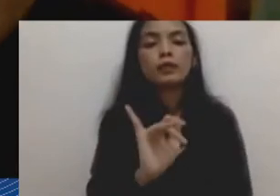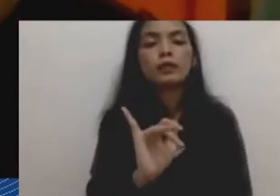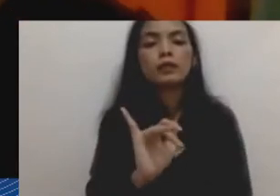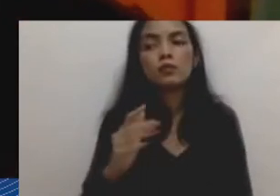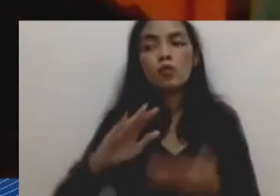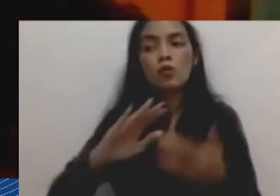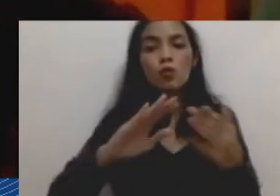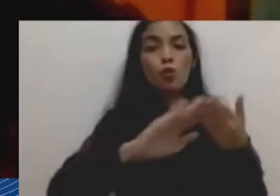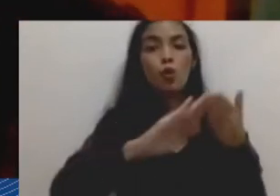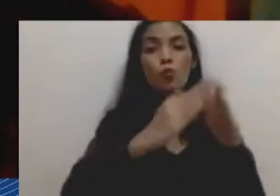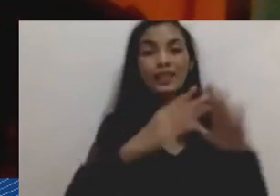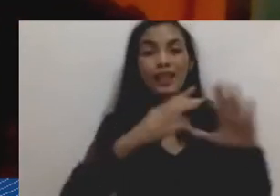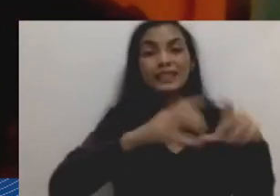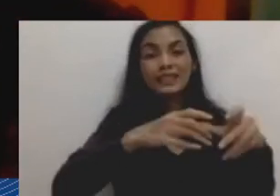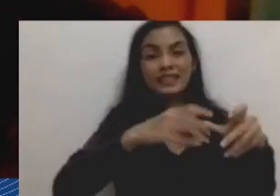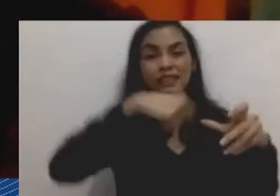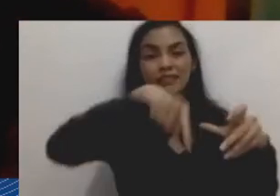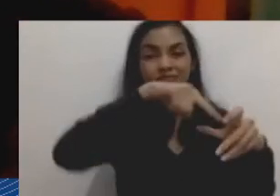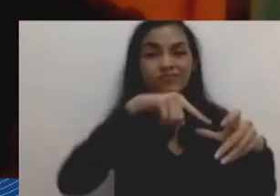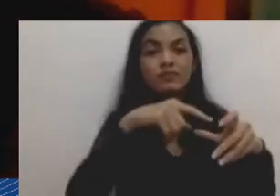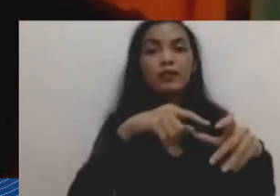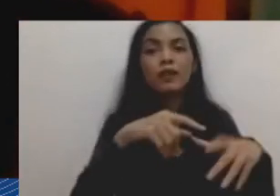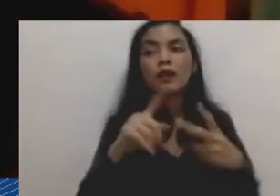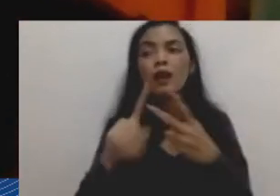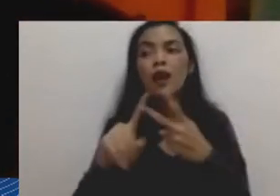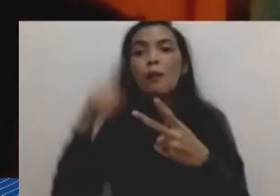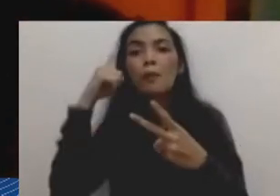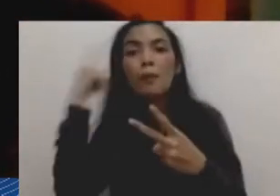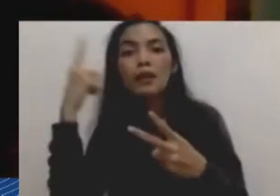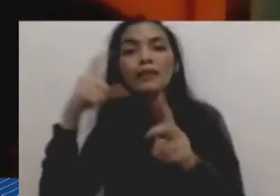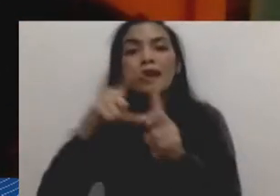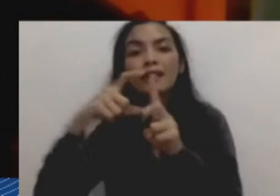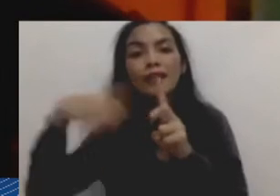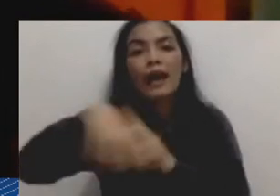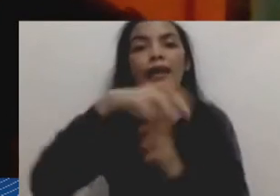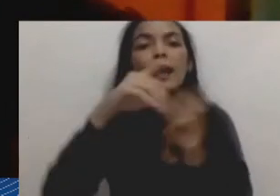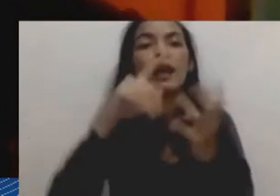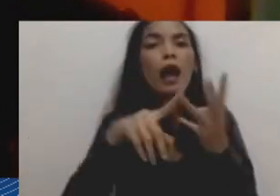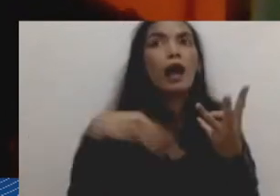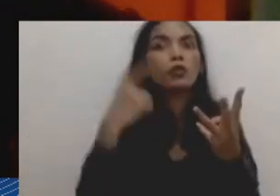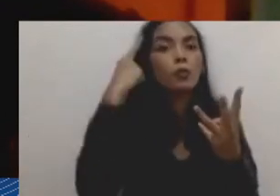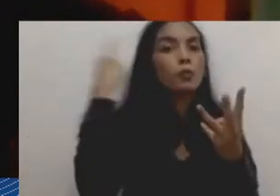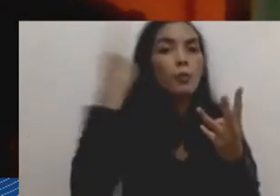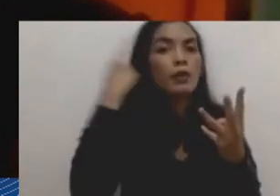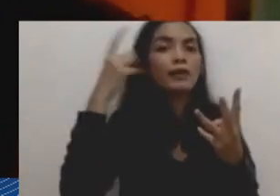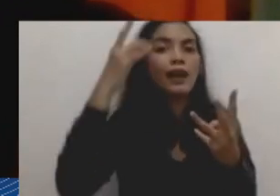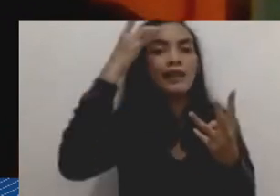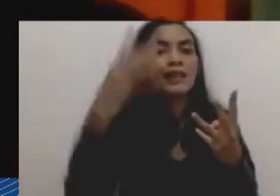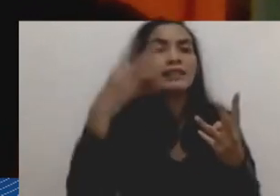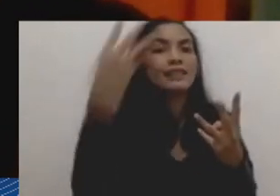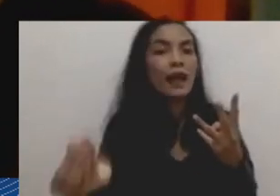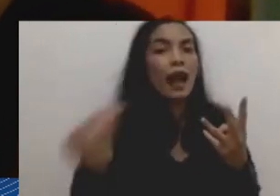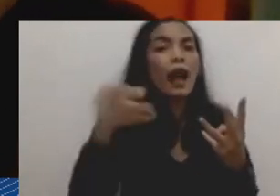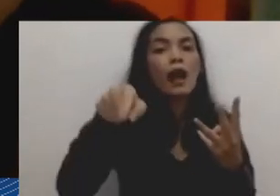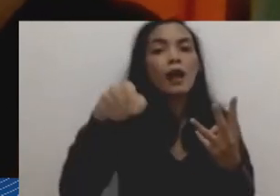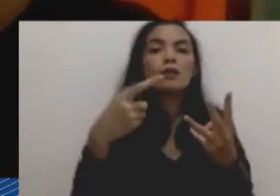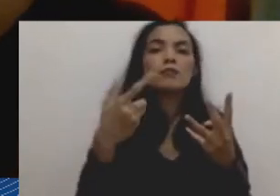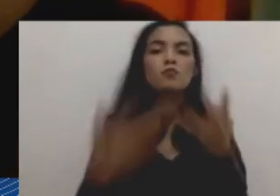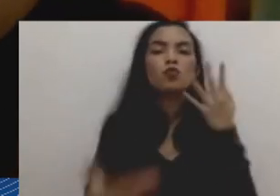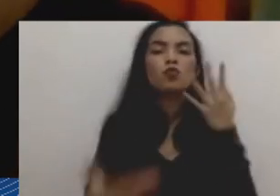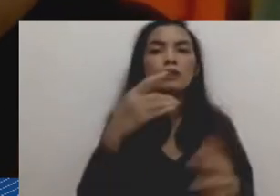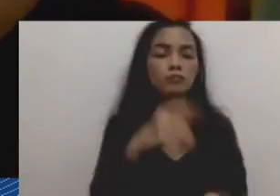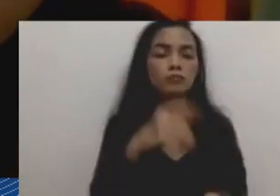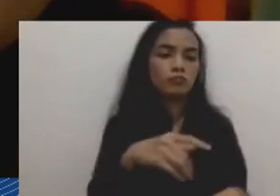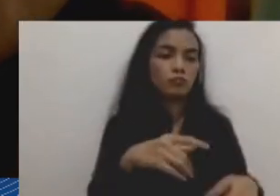community gitu ya, atau dari pemerintahan daerah, pemerintahan desa. Nah, menurut saya kesadaran-kesadaran ini dengan makin